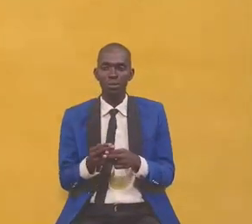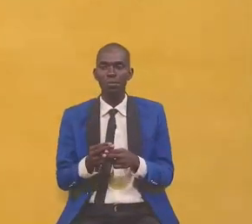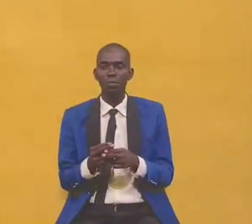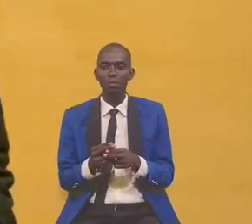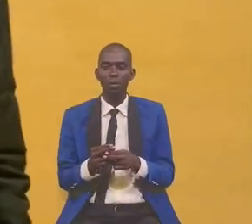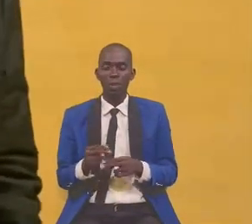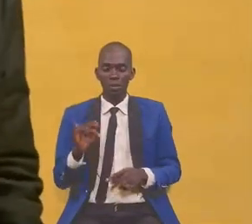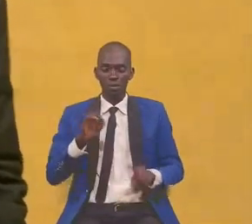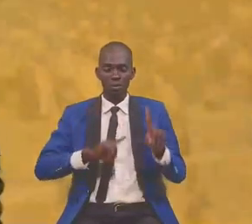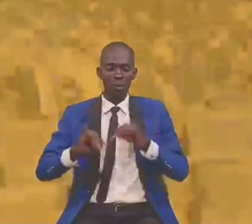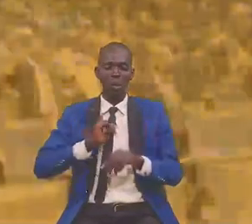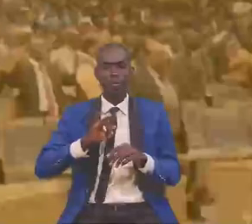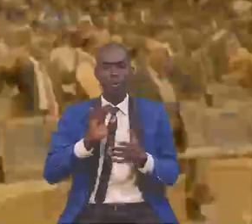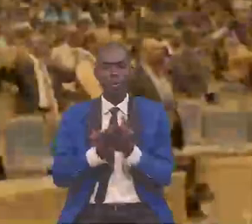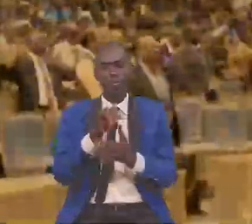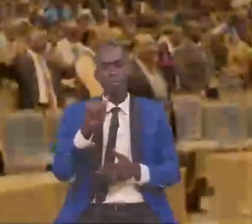crois.